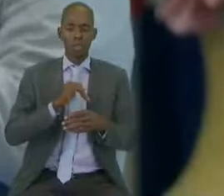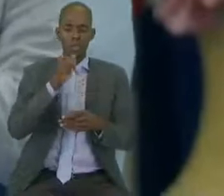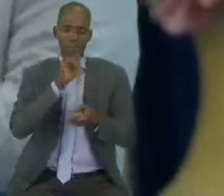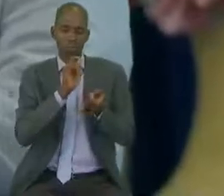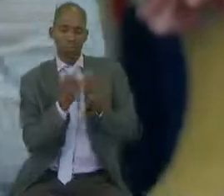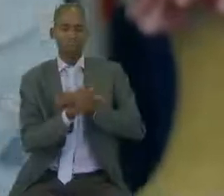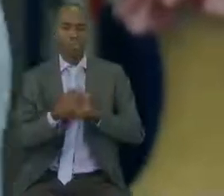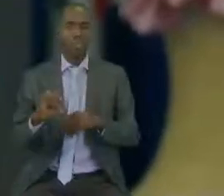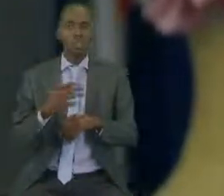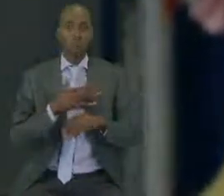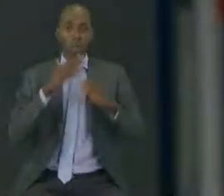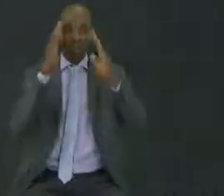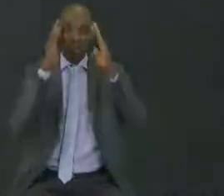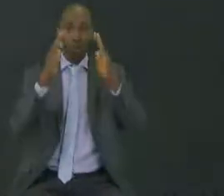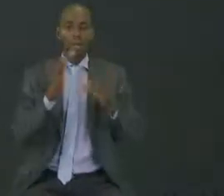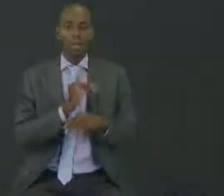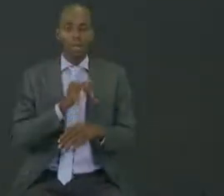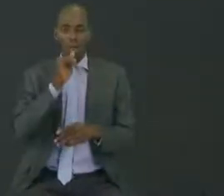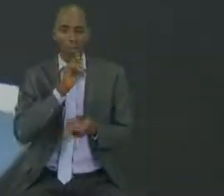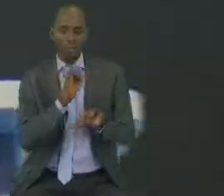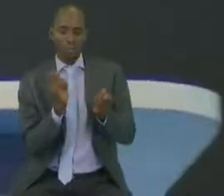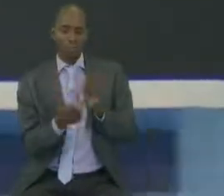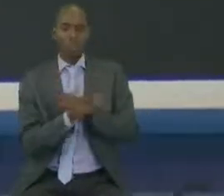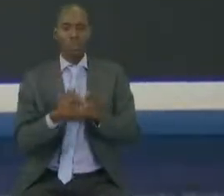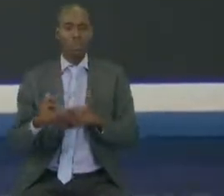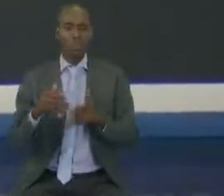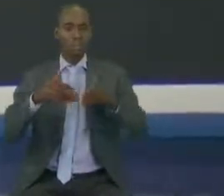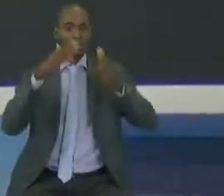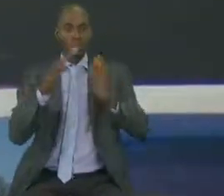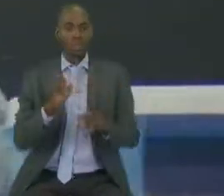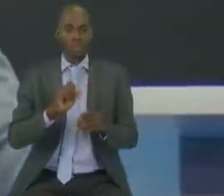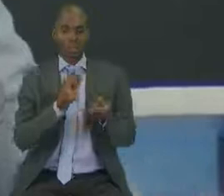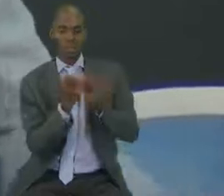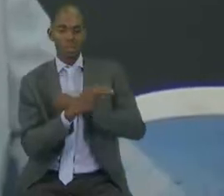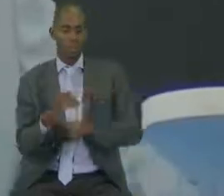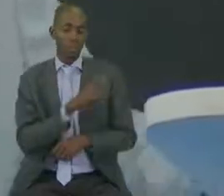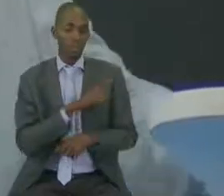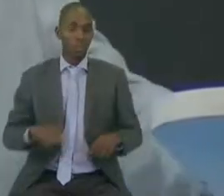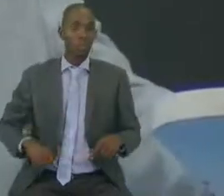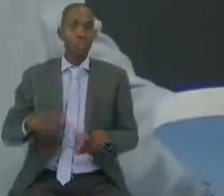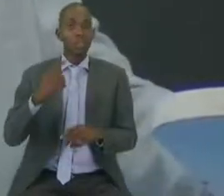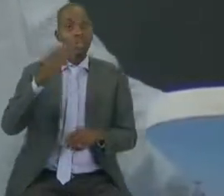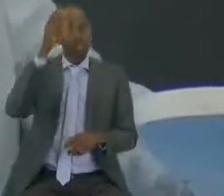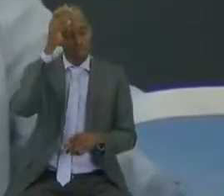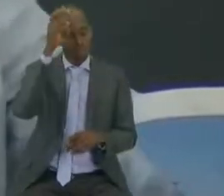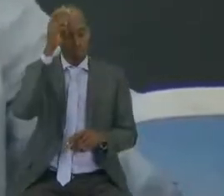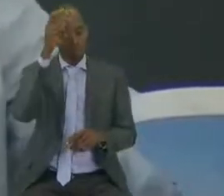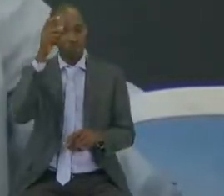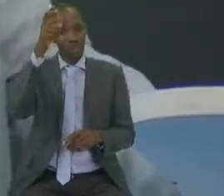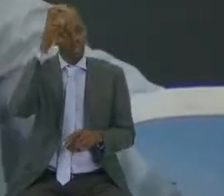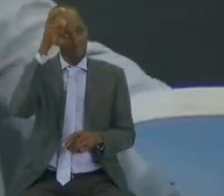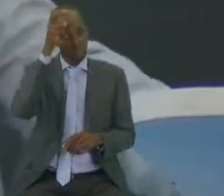change de concentration, je change de maître, je change de seigneur, le diable,